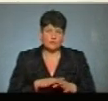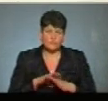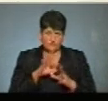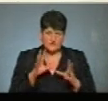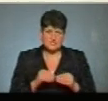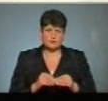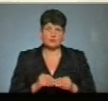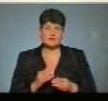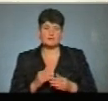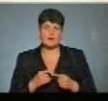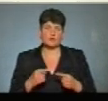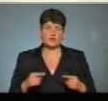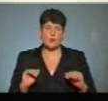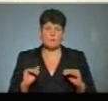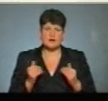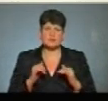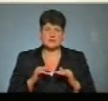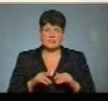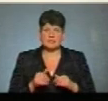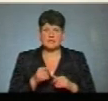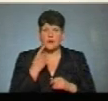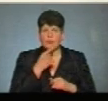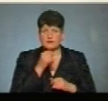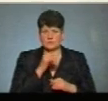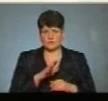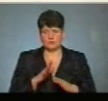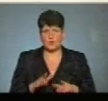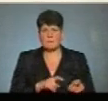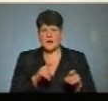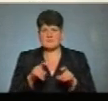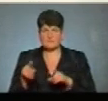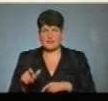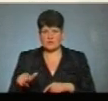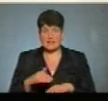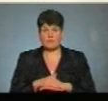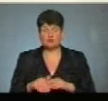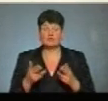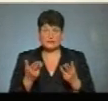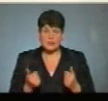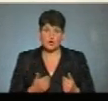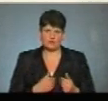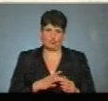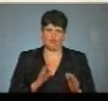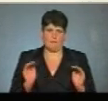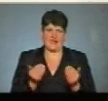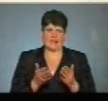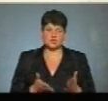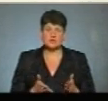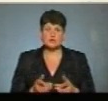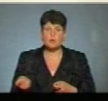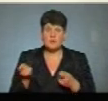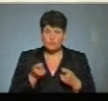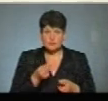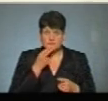країни і для світу в цілому. Тому про будь-які обмежувальні заклади навіть мова не може йти. Про пересування людей на вулиці – так, хотілося б, щоб